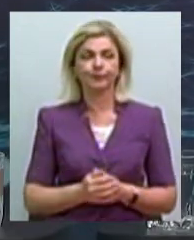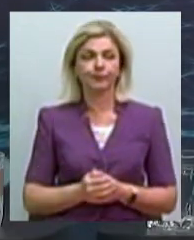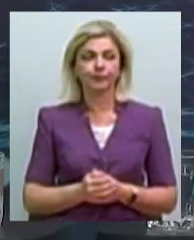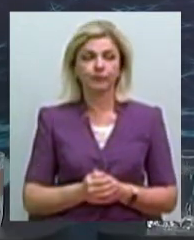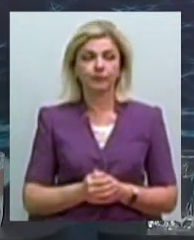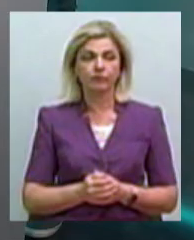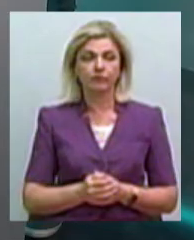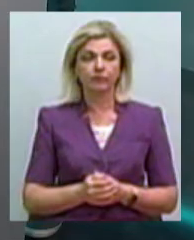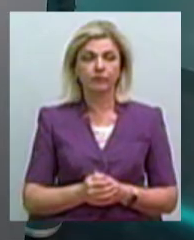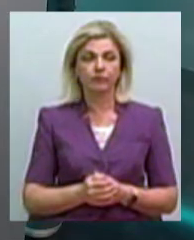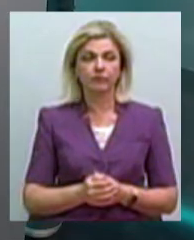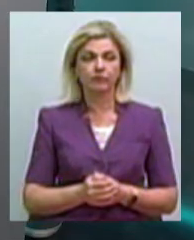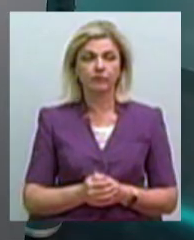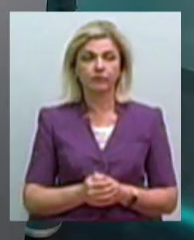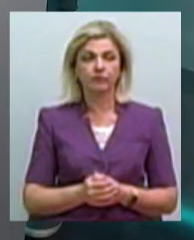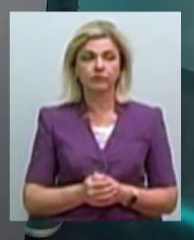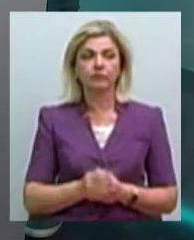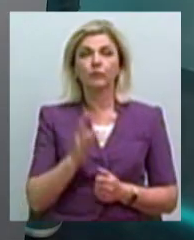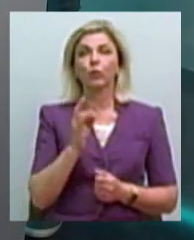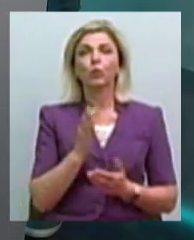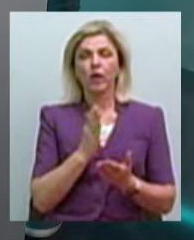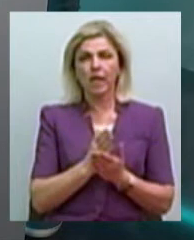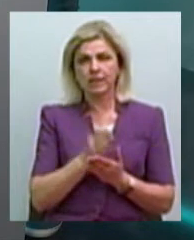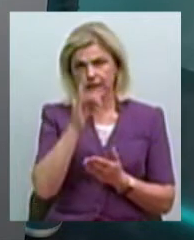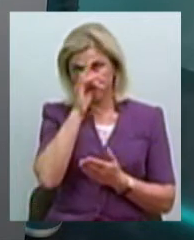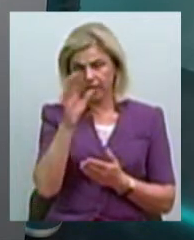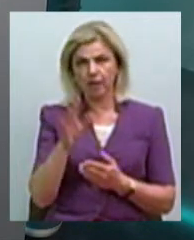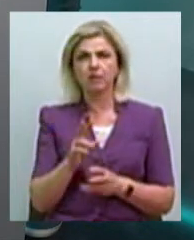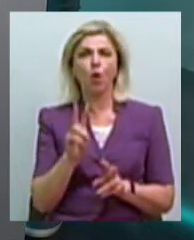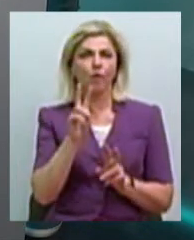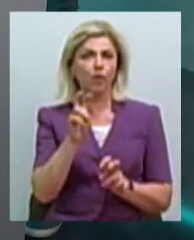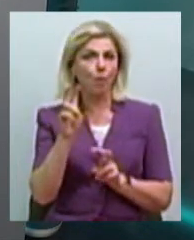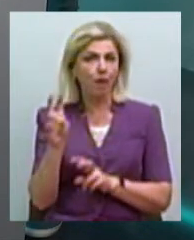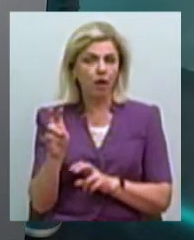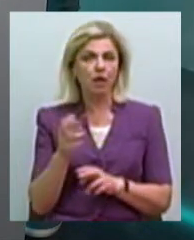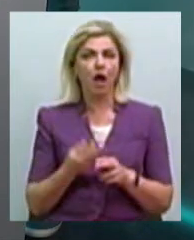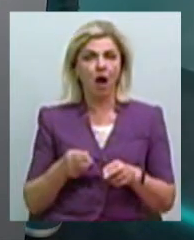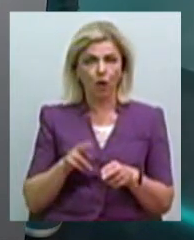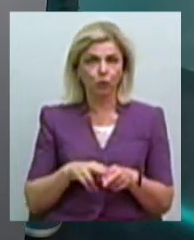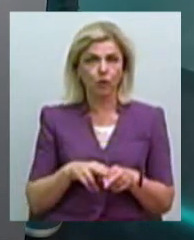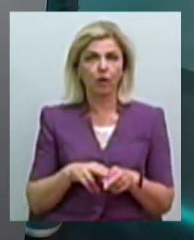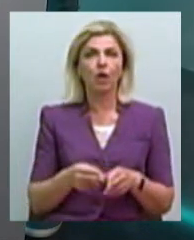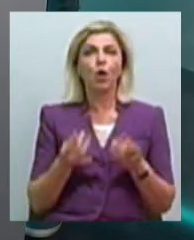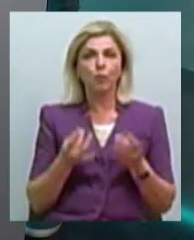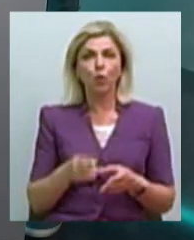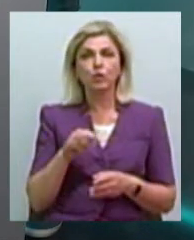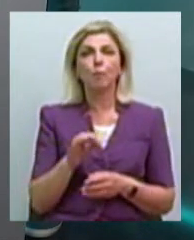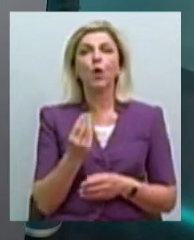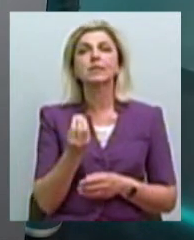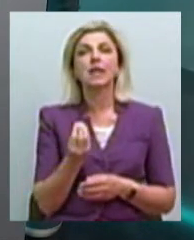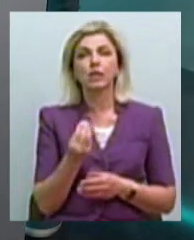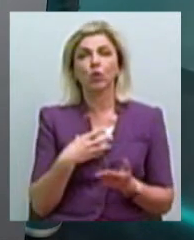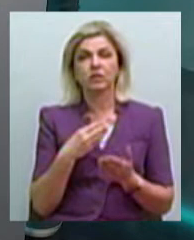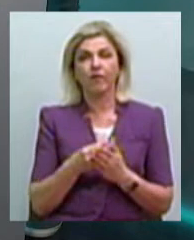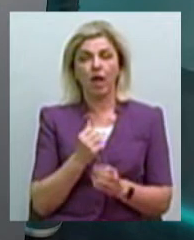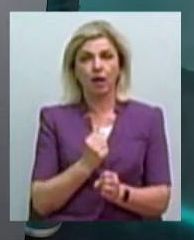Но, опять же, есть самые именитые топовые компании, которые просто даже по ценнику своей работы,